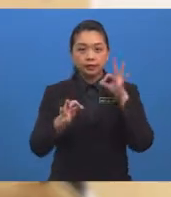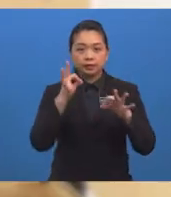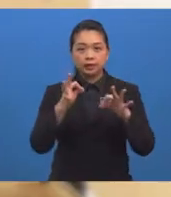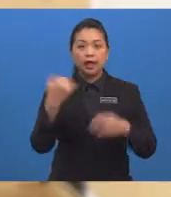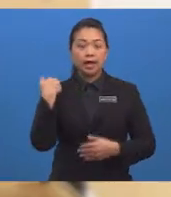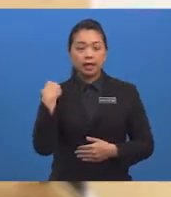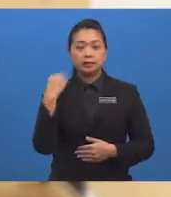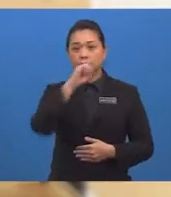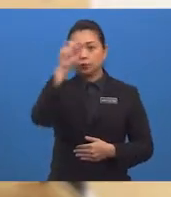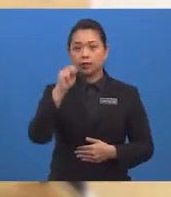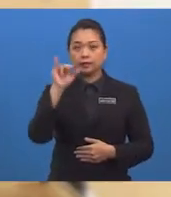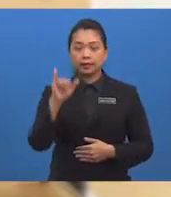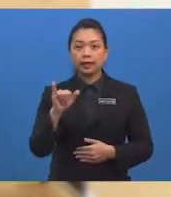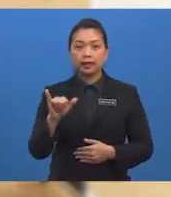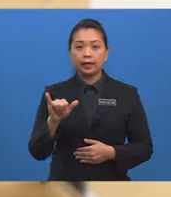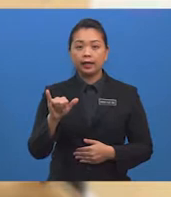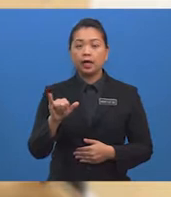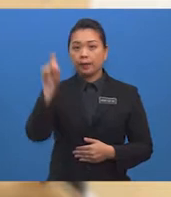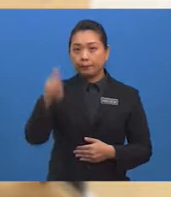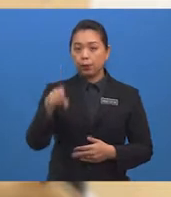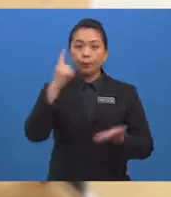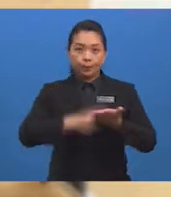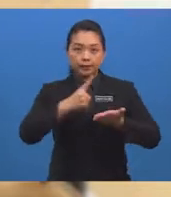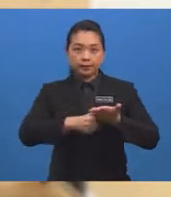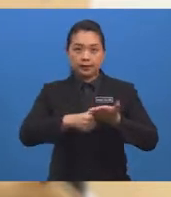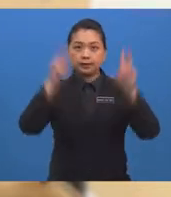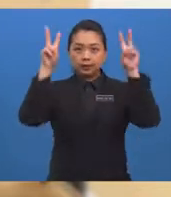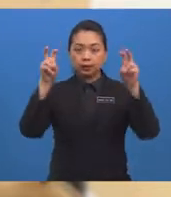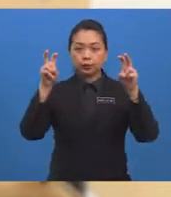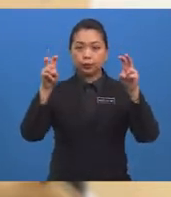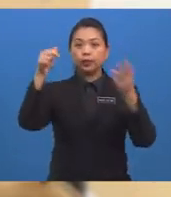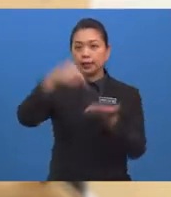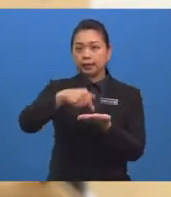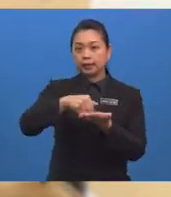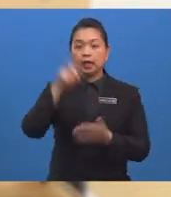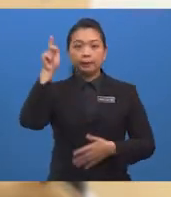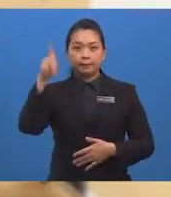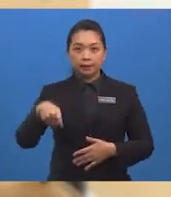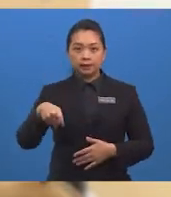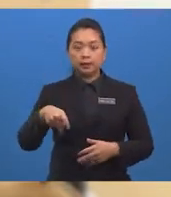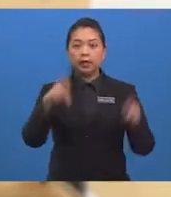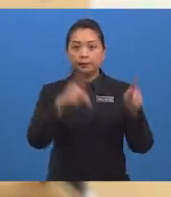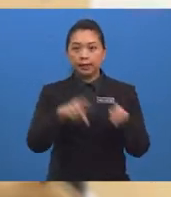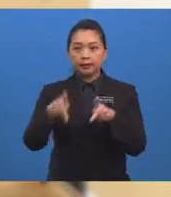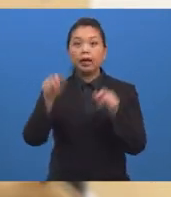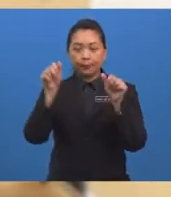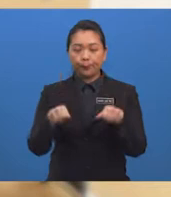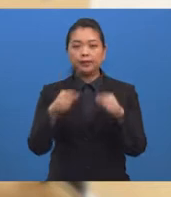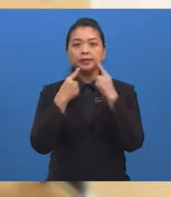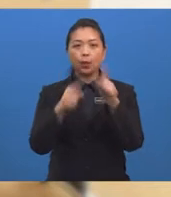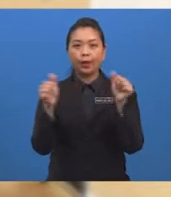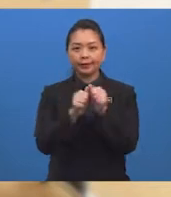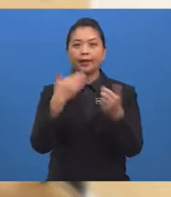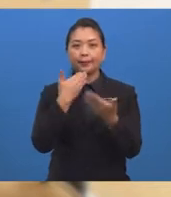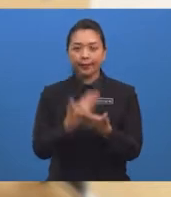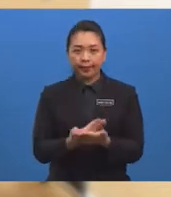Jika ada soalan yang memerlukan perbincangan topik ini, pastikan pelajar boleh menjawab